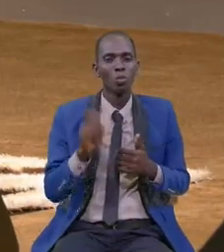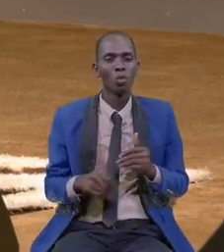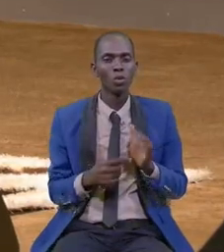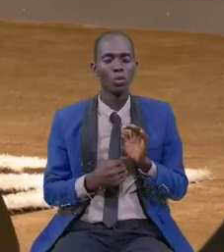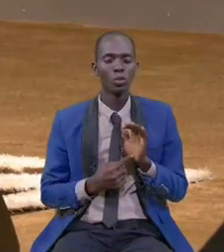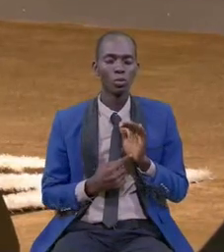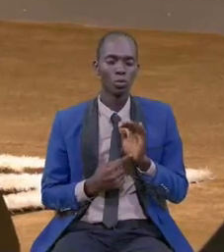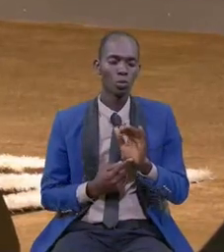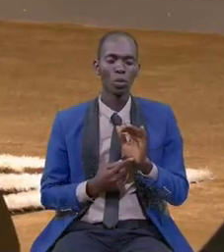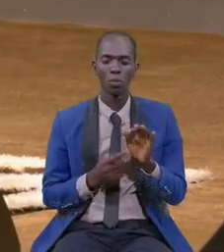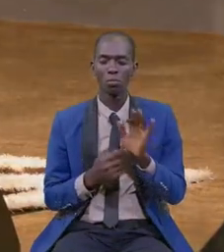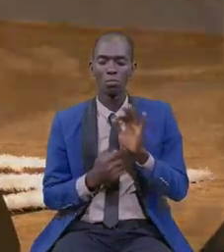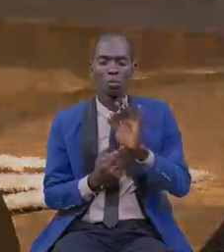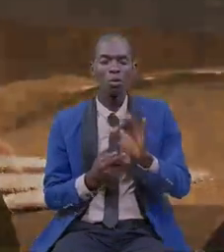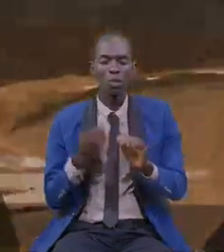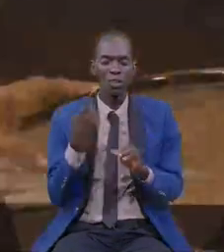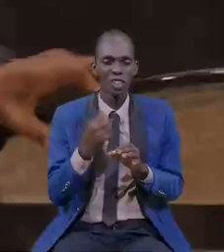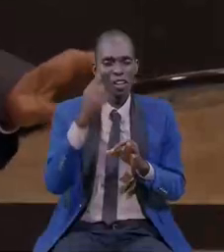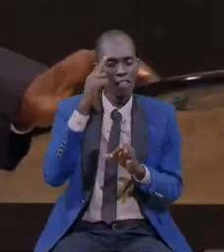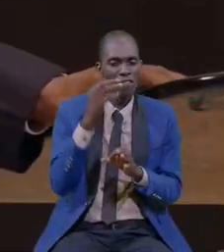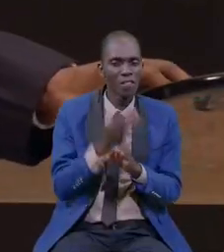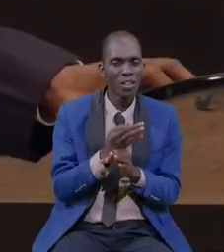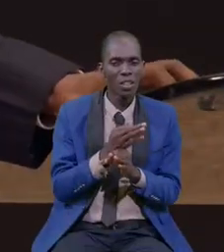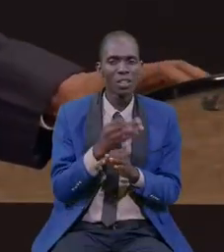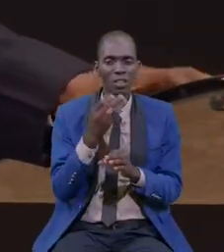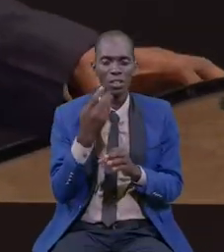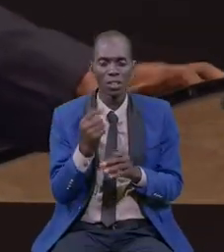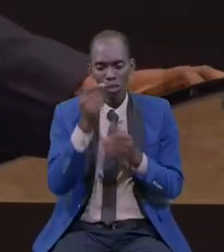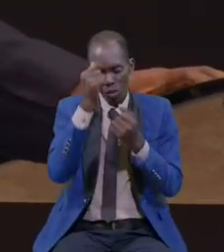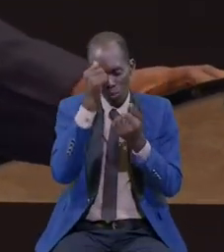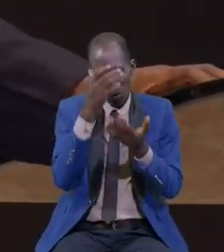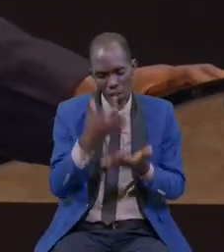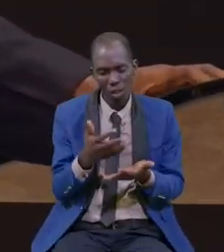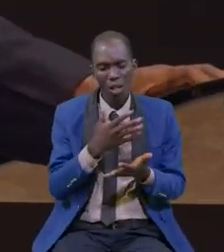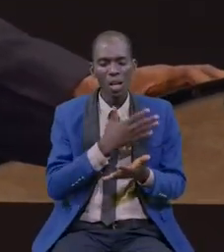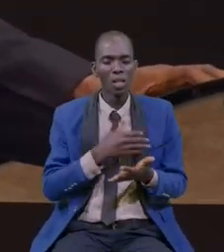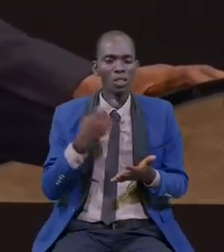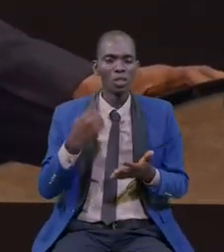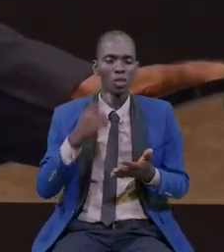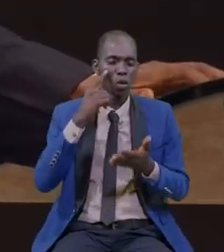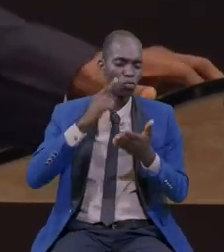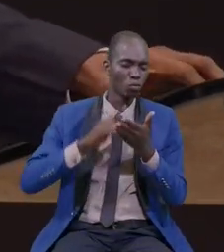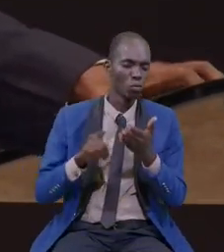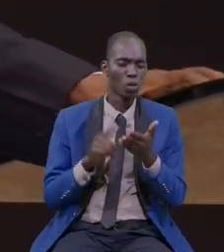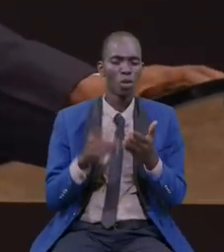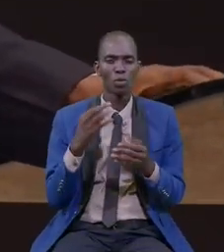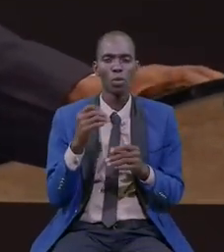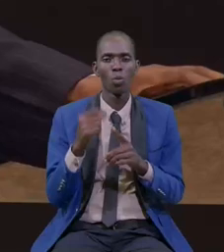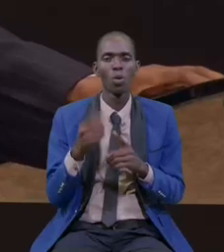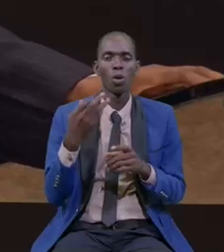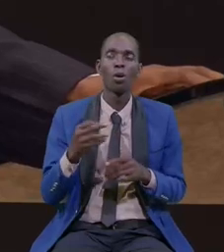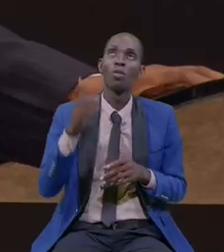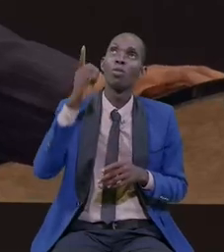la foi l'obéissance et l'observance de la Parole de Dieu dans nos